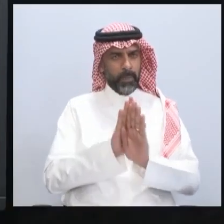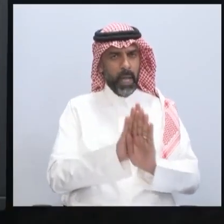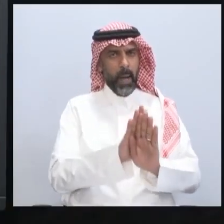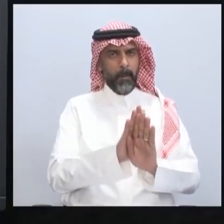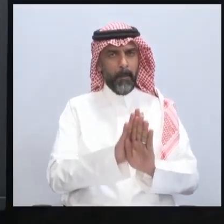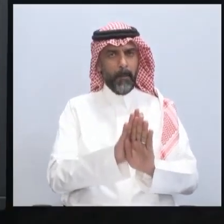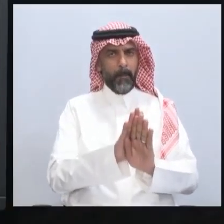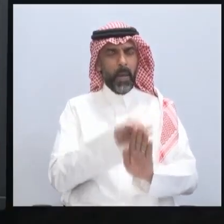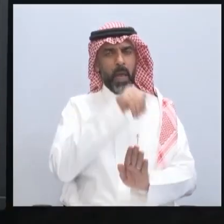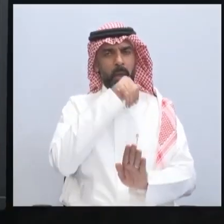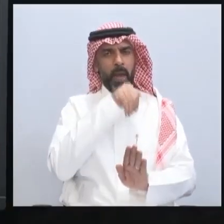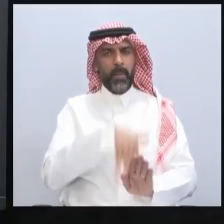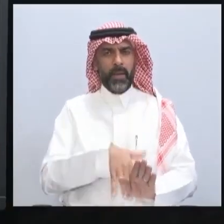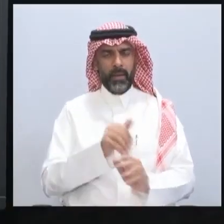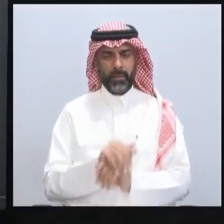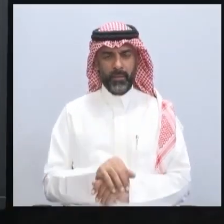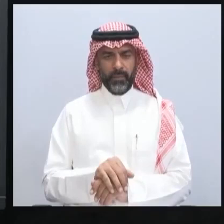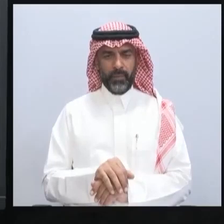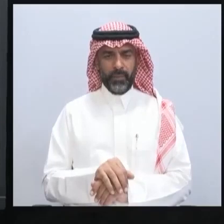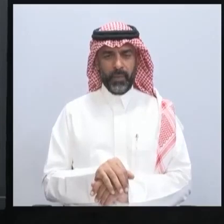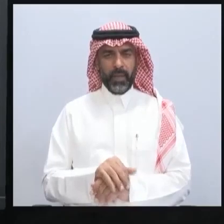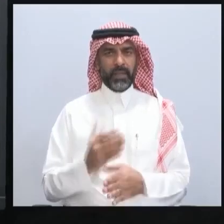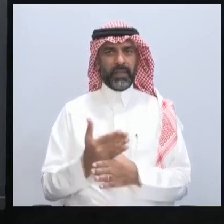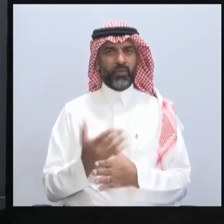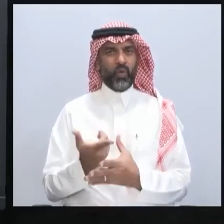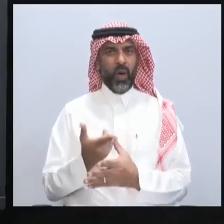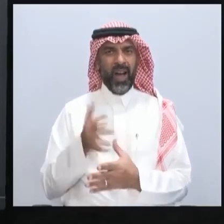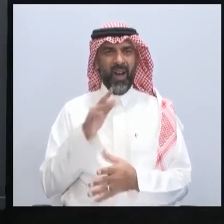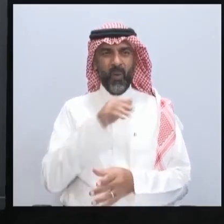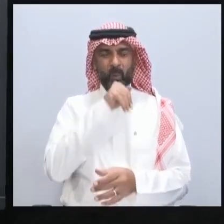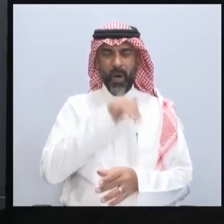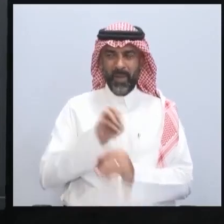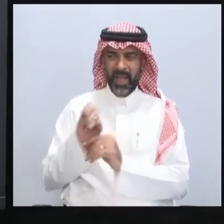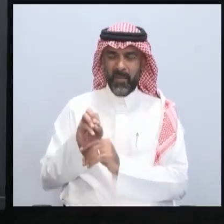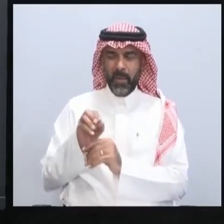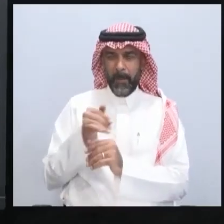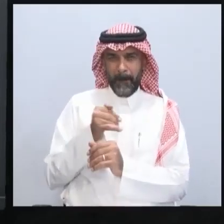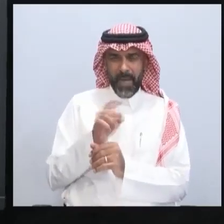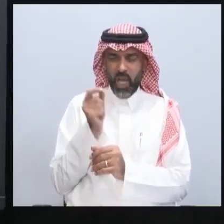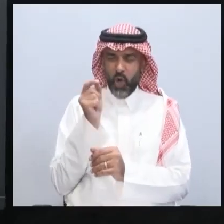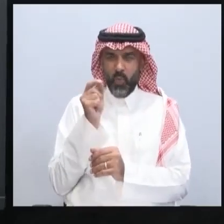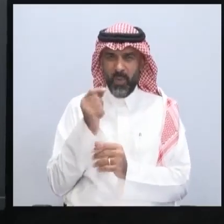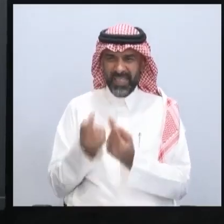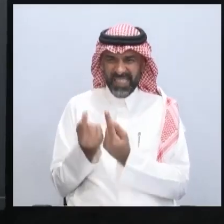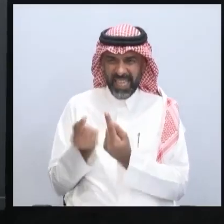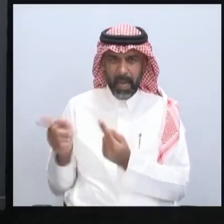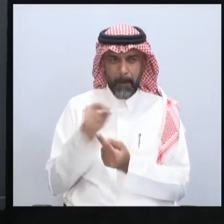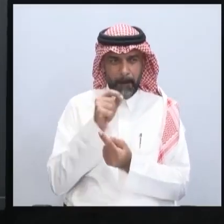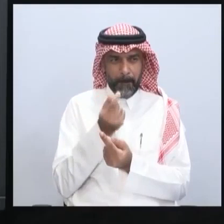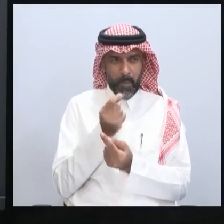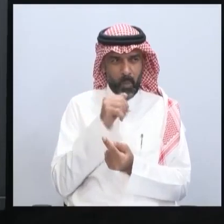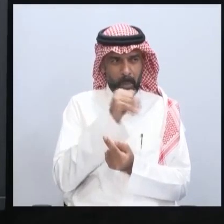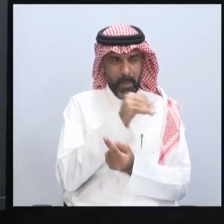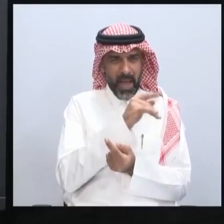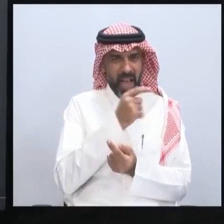في عهد النبي صلى الله عليه وسلم حينما اوقفوا بيع الحبوب على قريش وحينما طلب منهم النبي صلى الله عليه